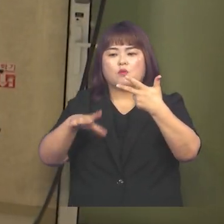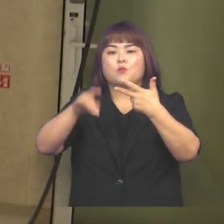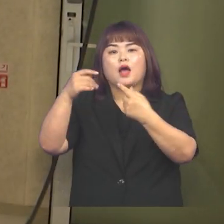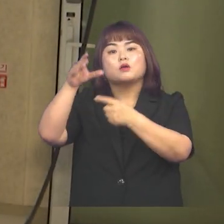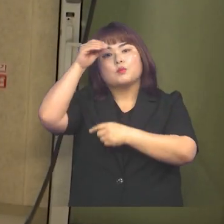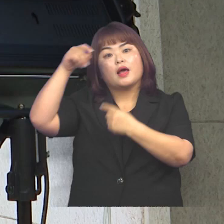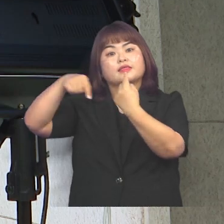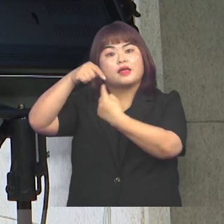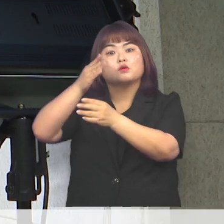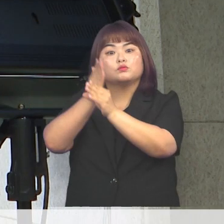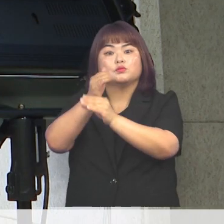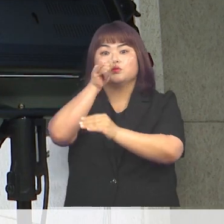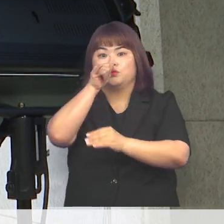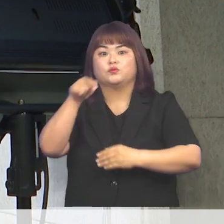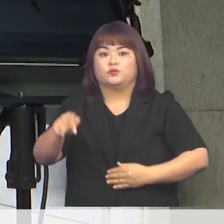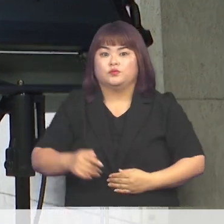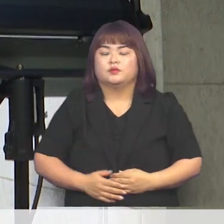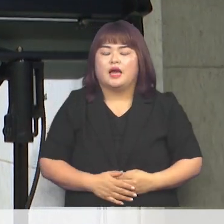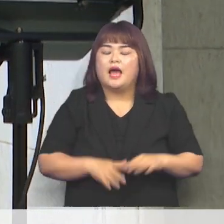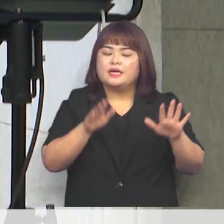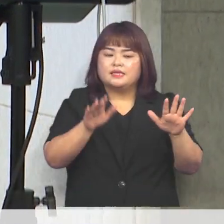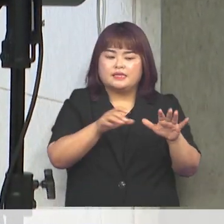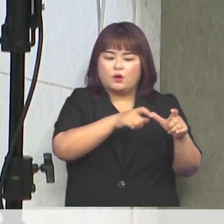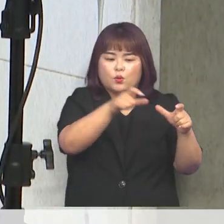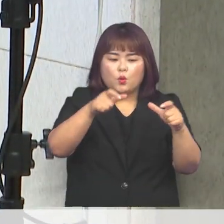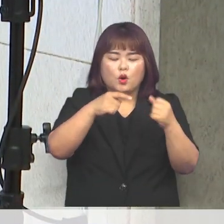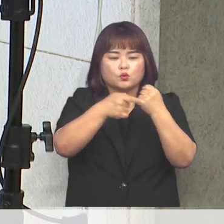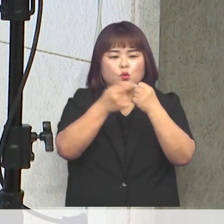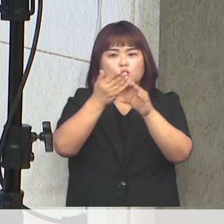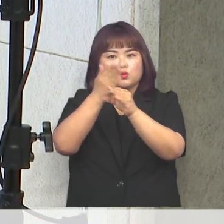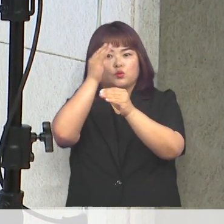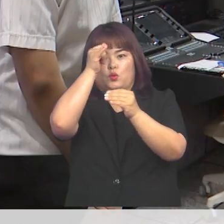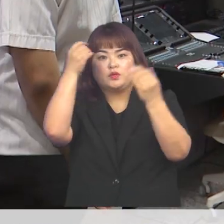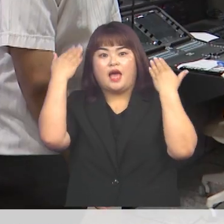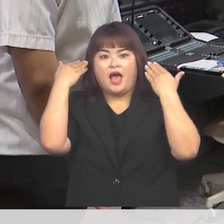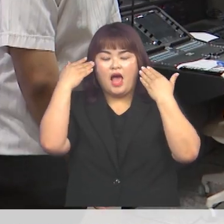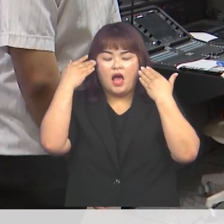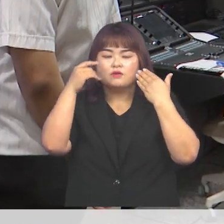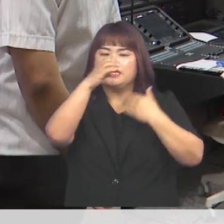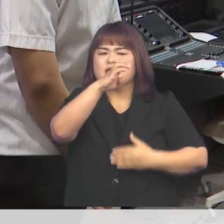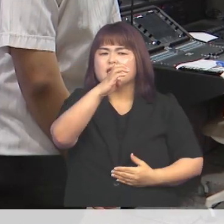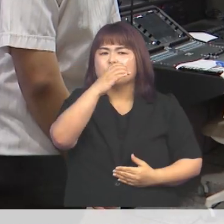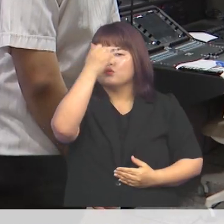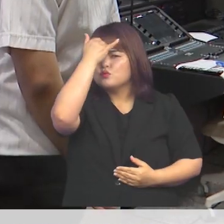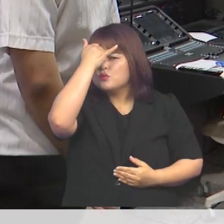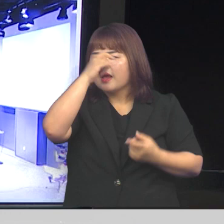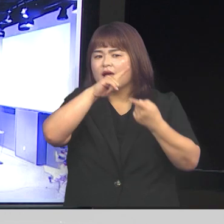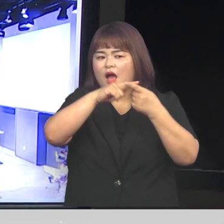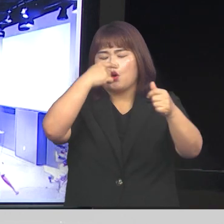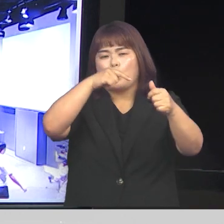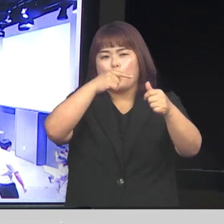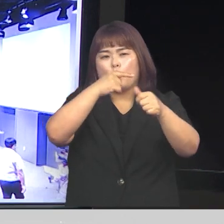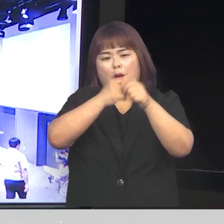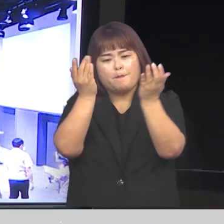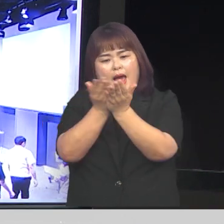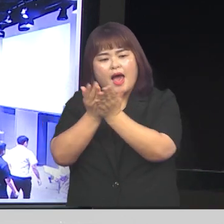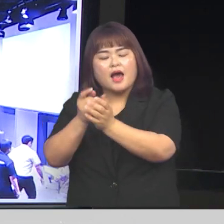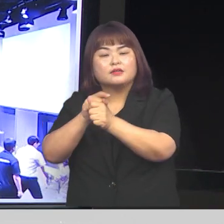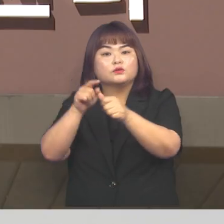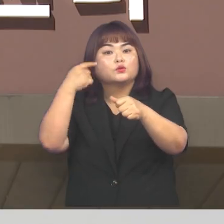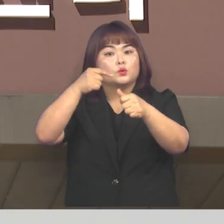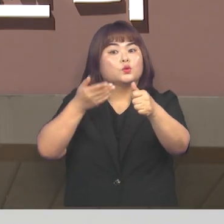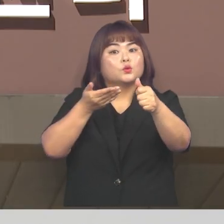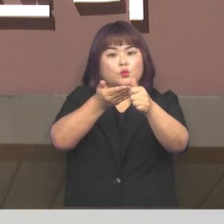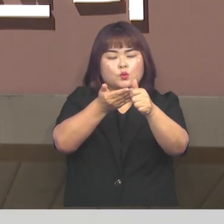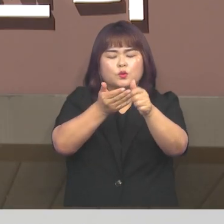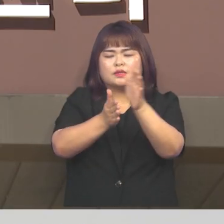운영 중입니다. 한편 시는 지역 내 초중고 학생들을 대상으로 이윤리교육 등 세대별 맞춤형 교육을 통해